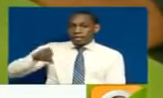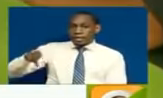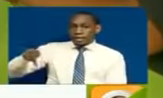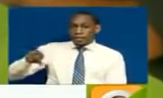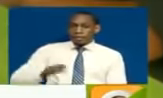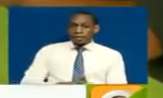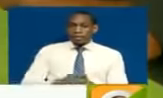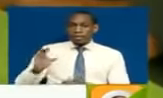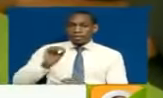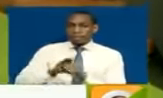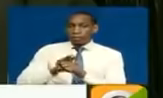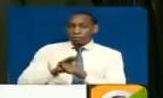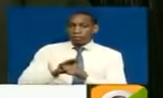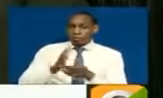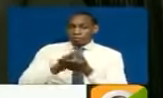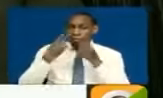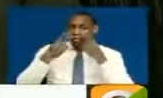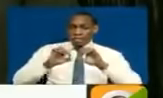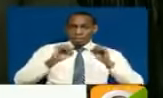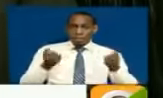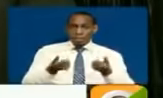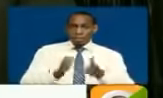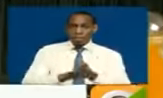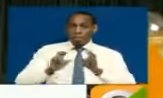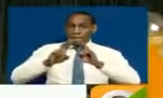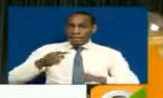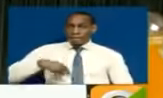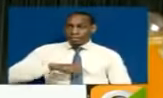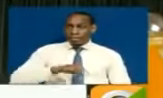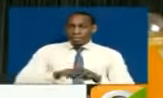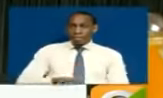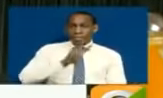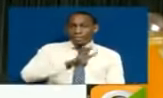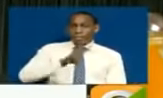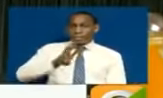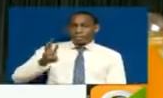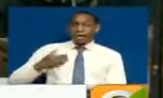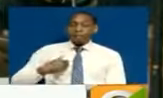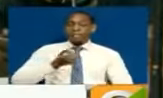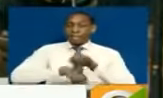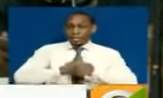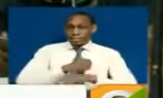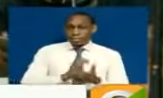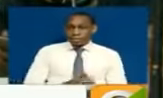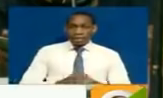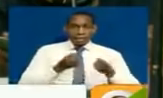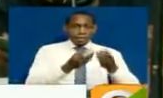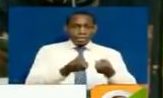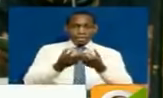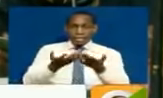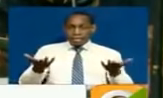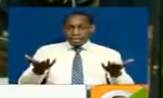Huko ndio tunapata customers wetu wengi, wanatuona mtandaoni alafu wanatutafuta. Tushafungua pia website yetu, iko active. Wengi